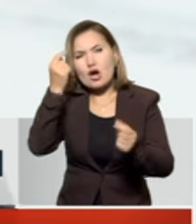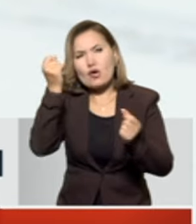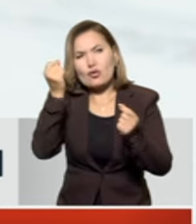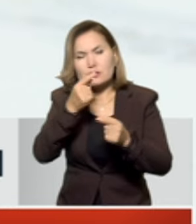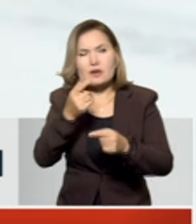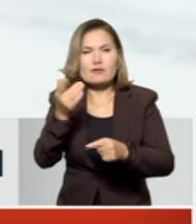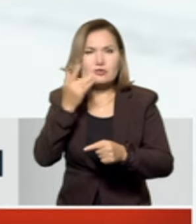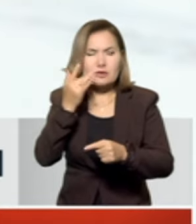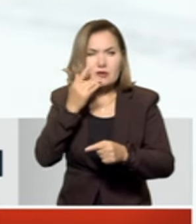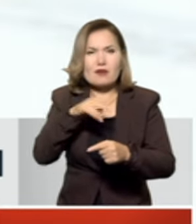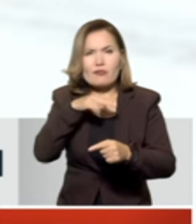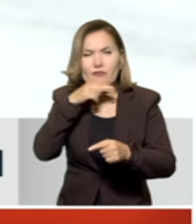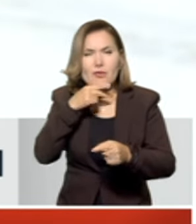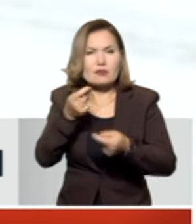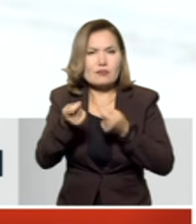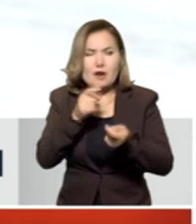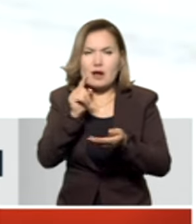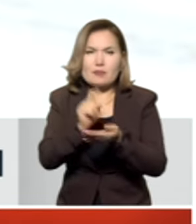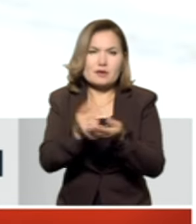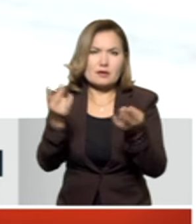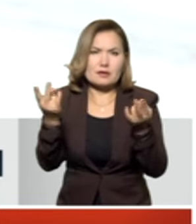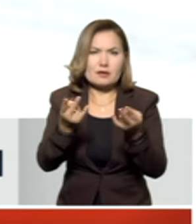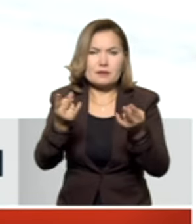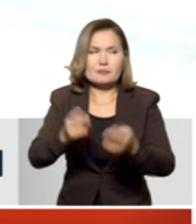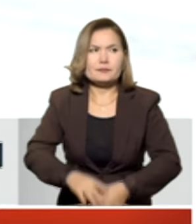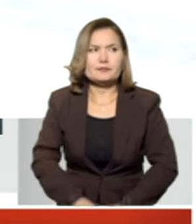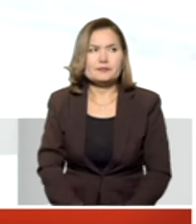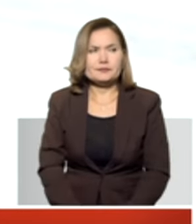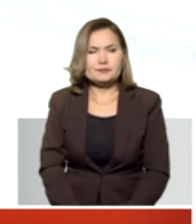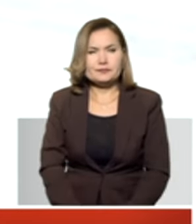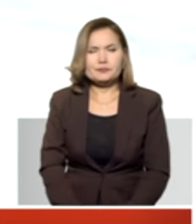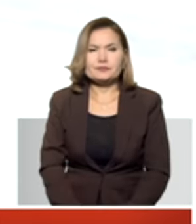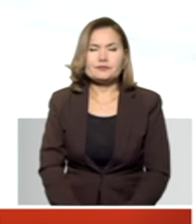дұрыс. Оңғар Алпысбайұлы, Сұңқарбек Қайсен, Қазақстан ұлттық арнасы, Астана.